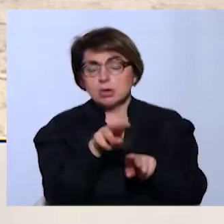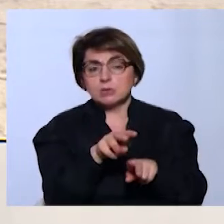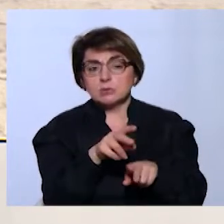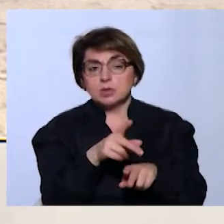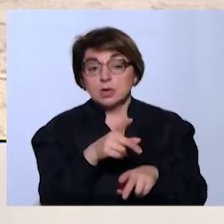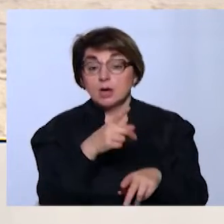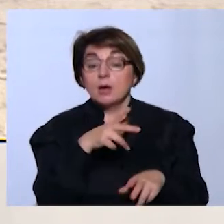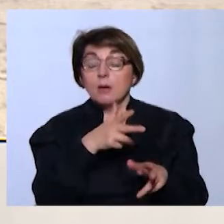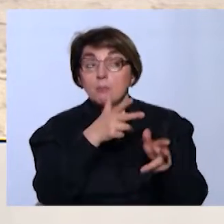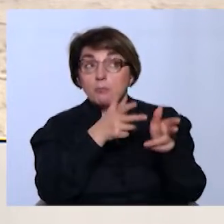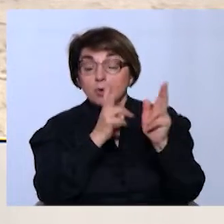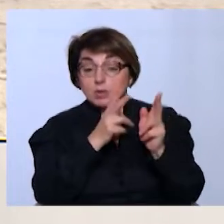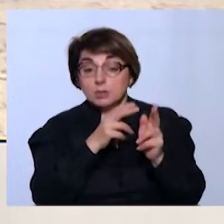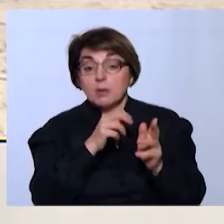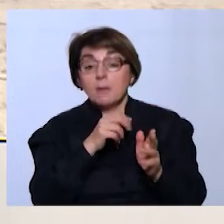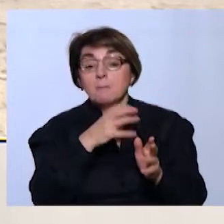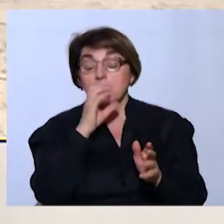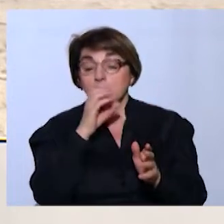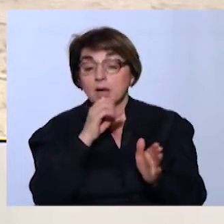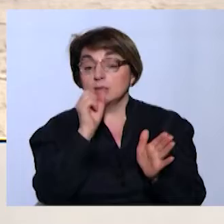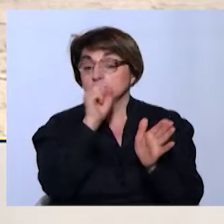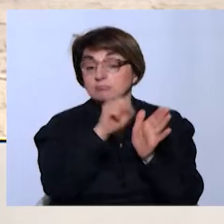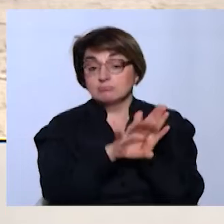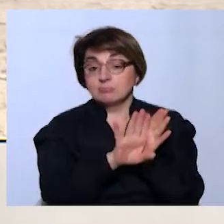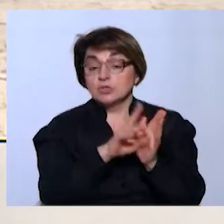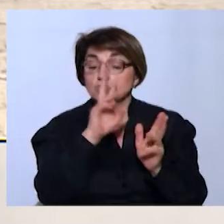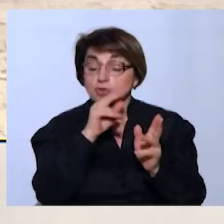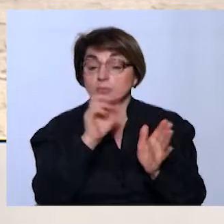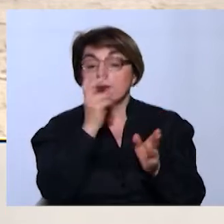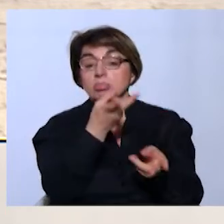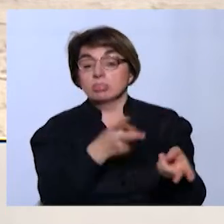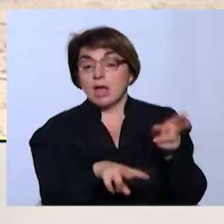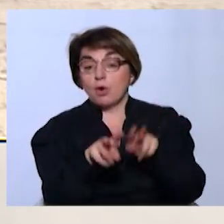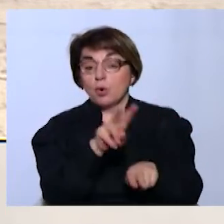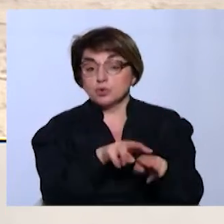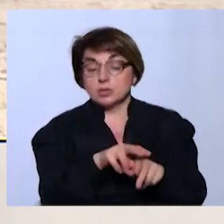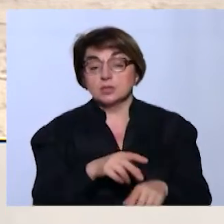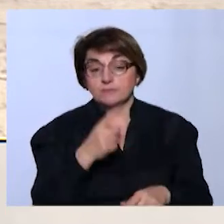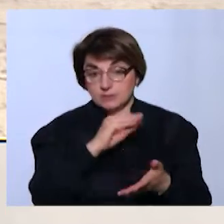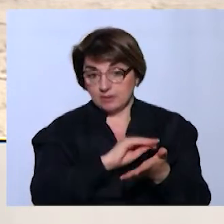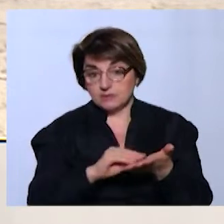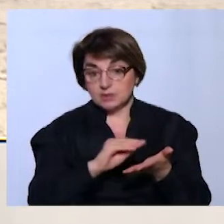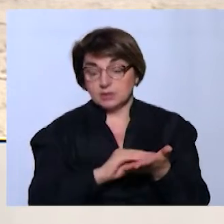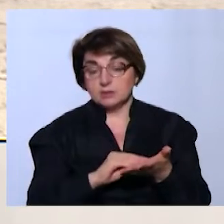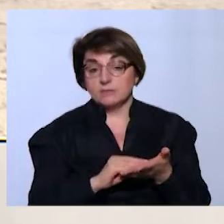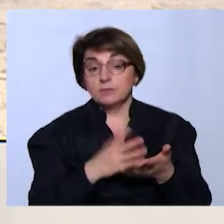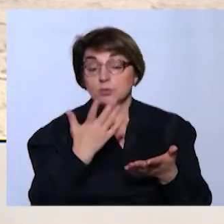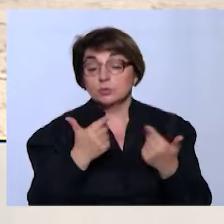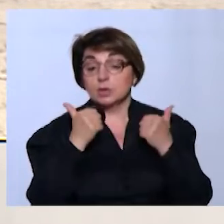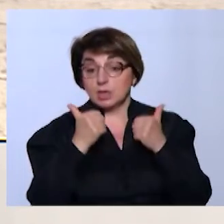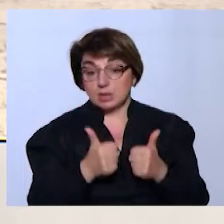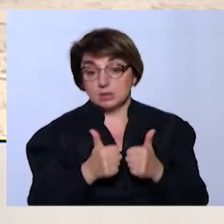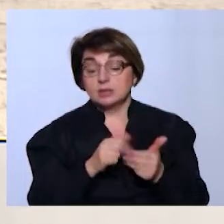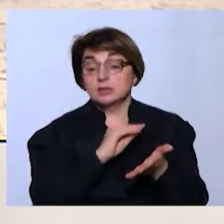დახოცეს? დახოცეს. Მოკლეს არის შეცდომა. Გავიგეთ ბავშვებო? დაწერეთ? თუ კი ჩვენ